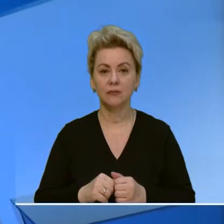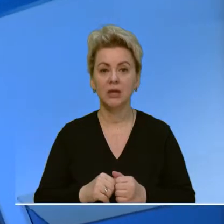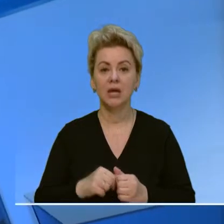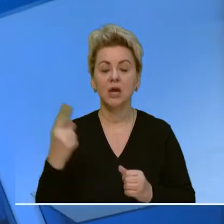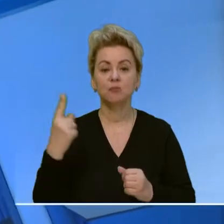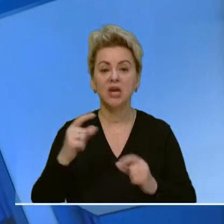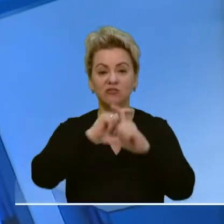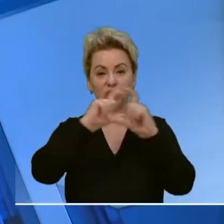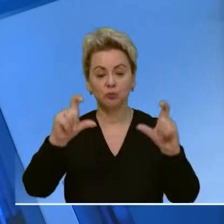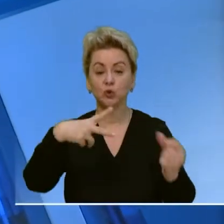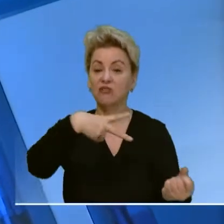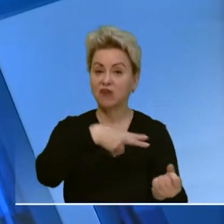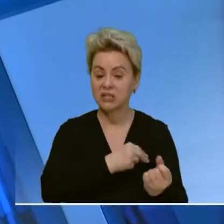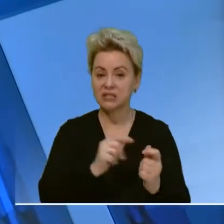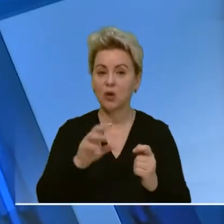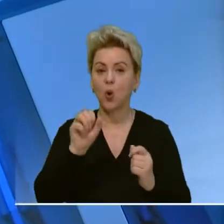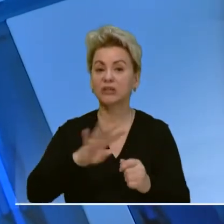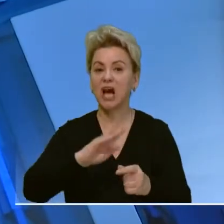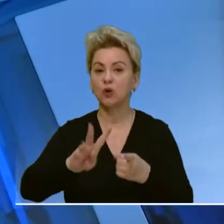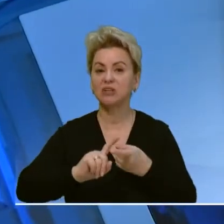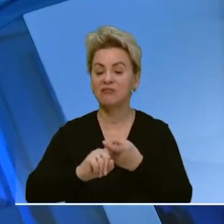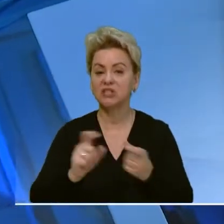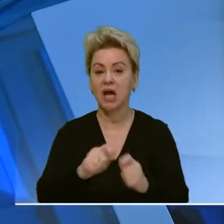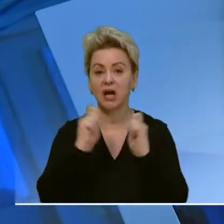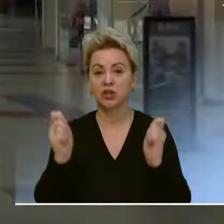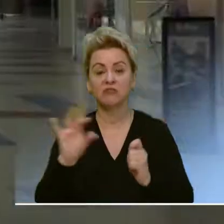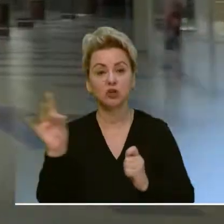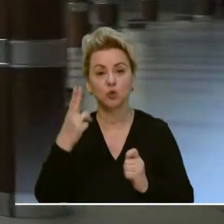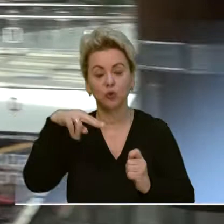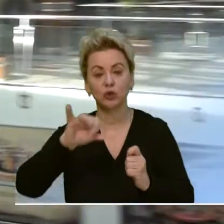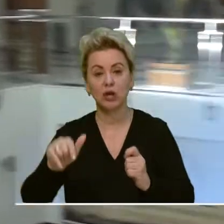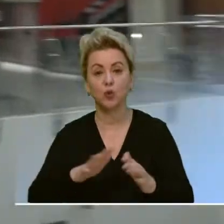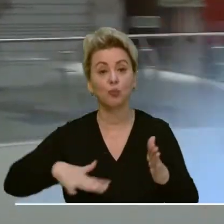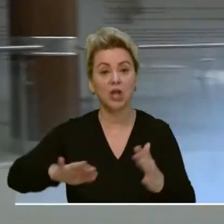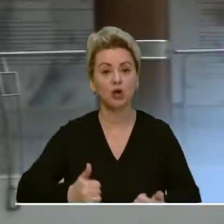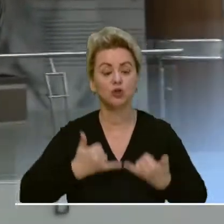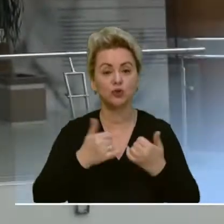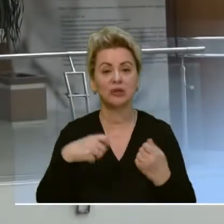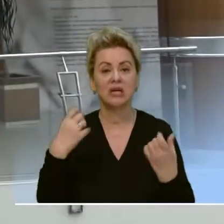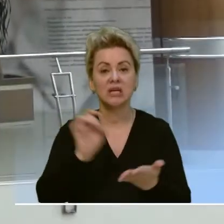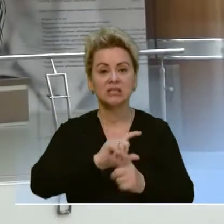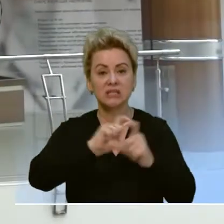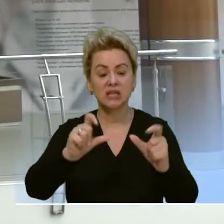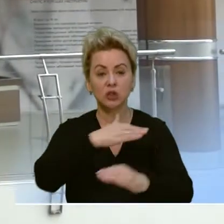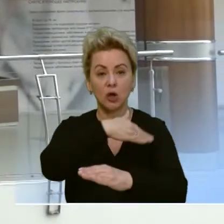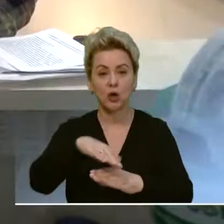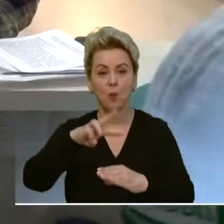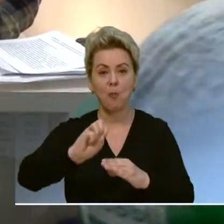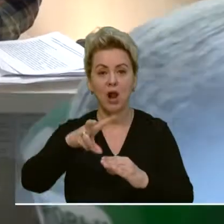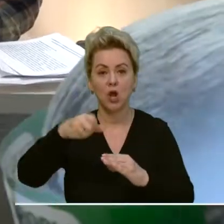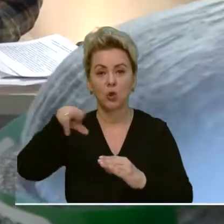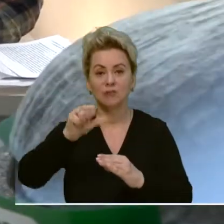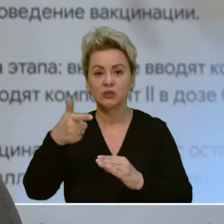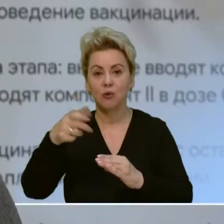Первый мобильный пункт вакцинации от COVID-19 открылся в Ростове-на-Дону. Площадку предоставил торговый центр на проспекте